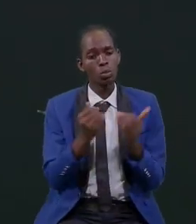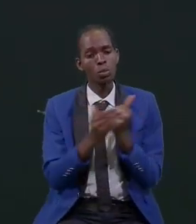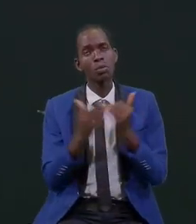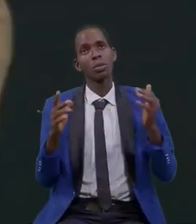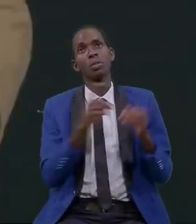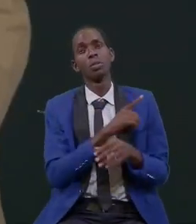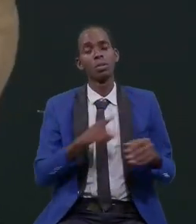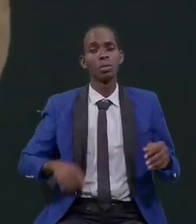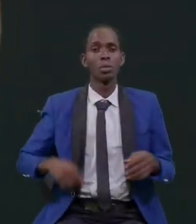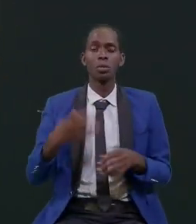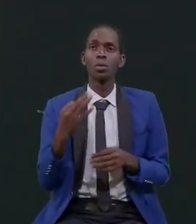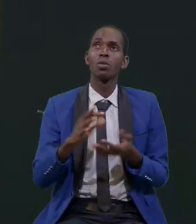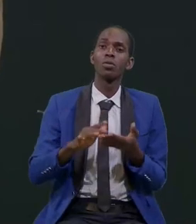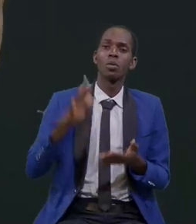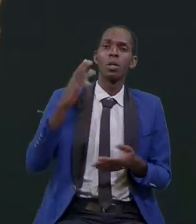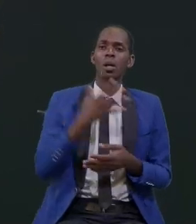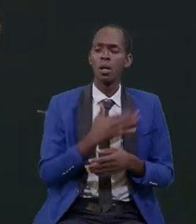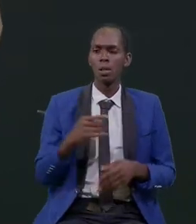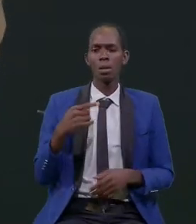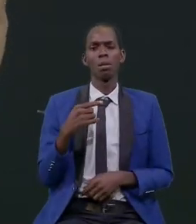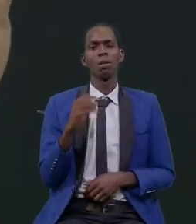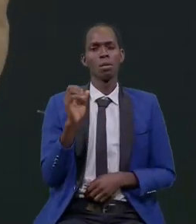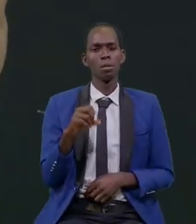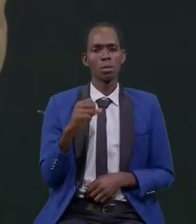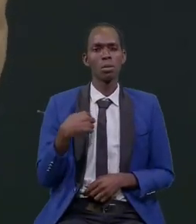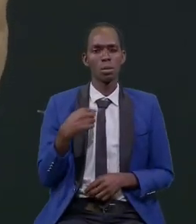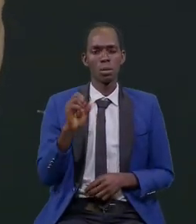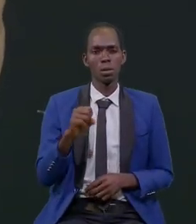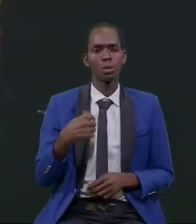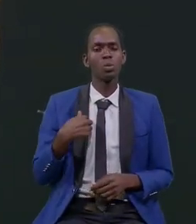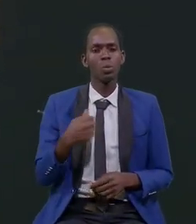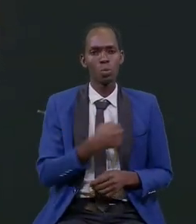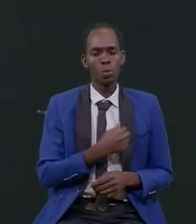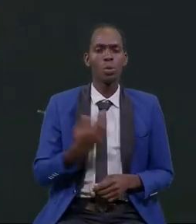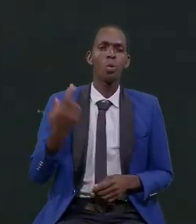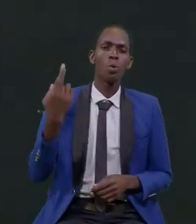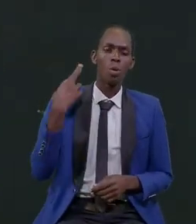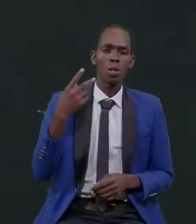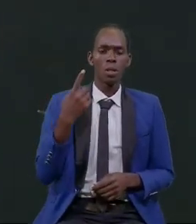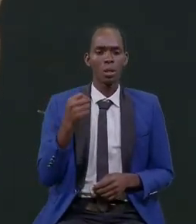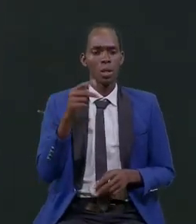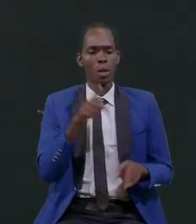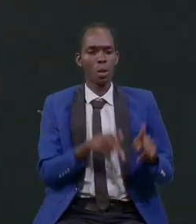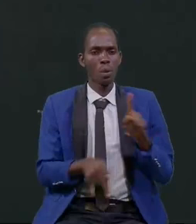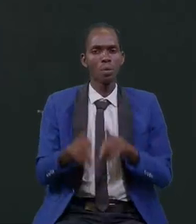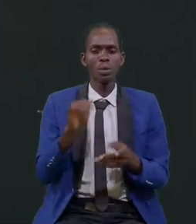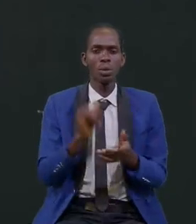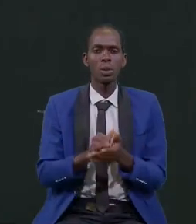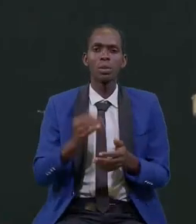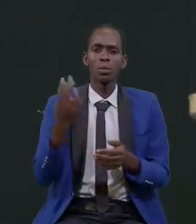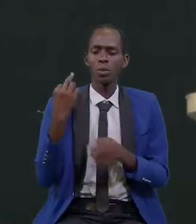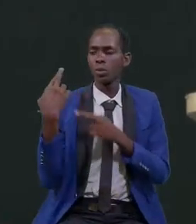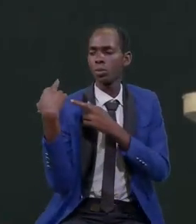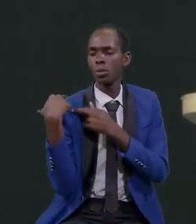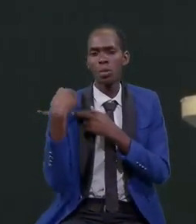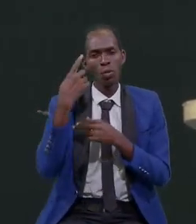ils ont reçu la parole. Ils ont dit oui. Nous, c'est nous qui avions. Nous qui sommes responsables